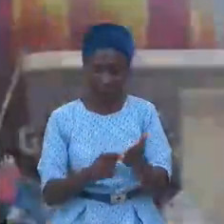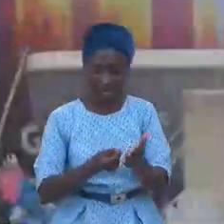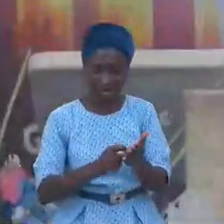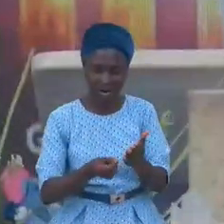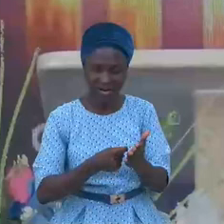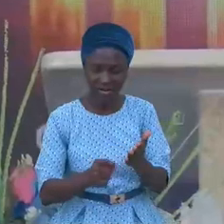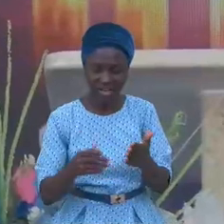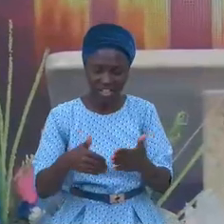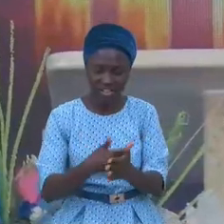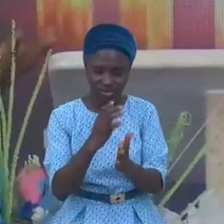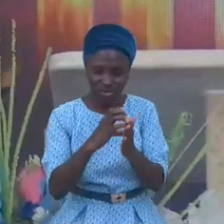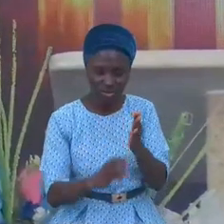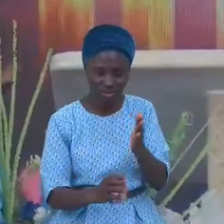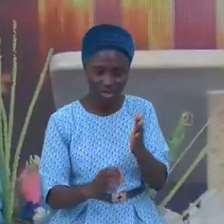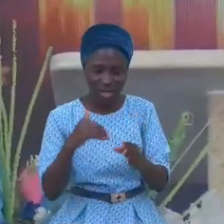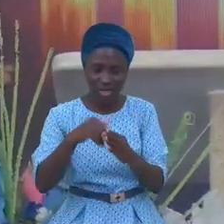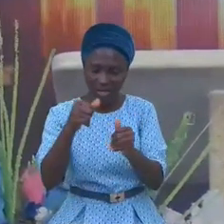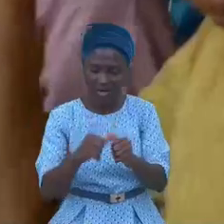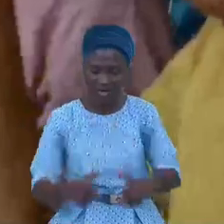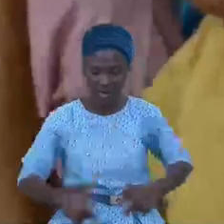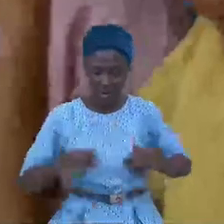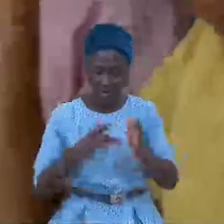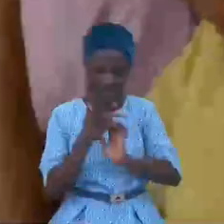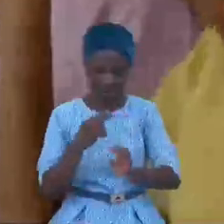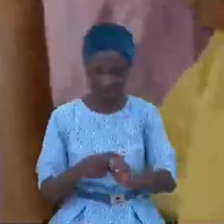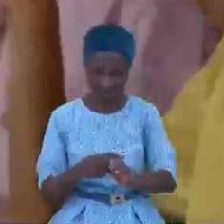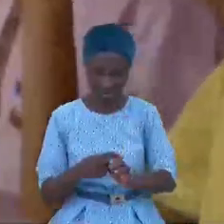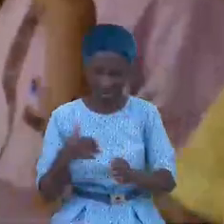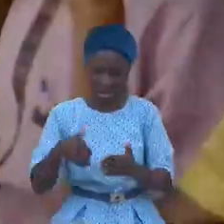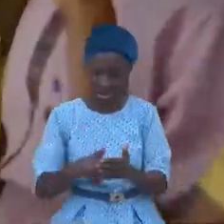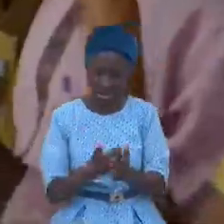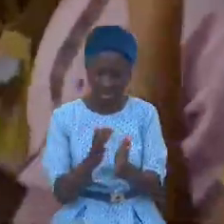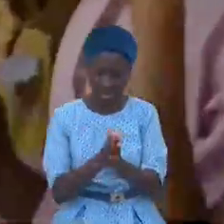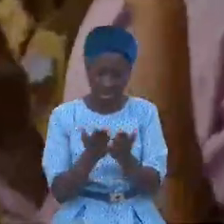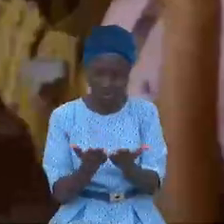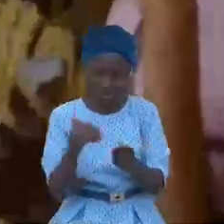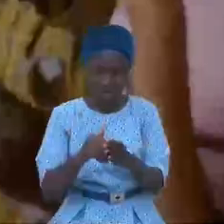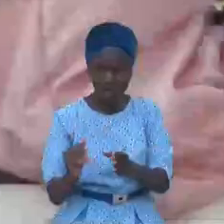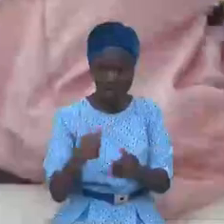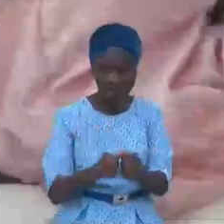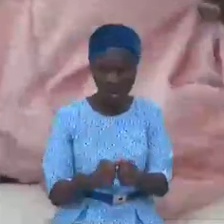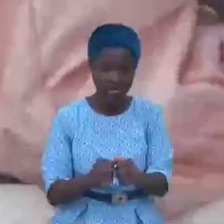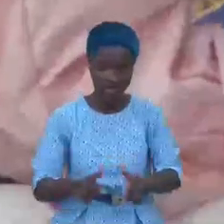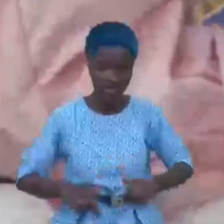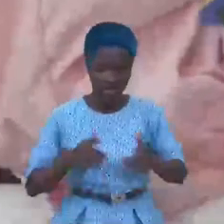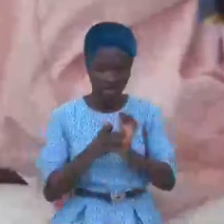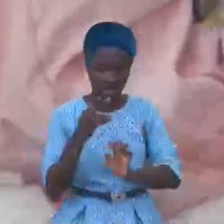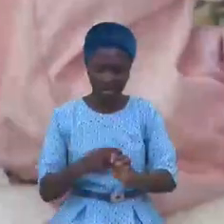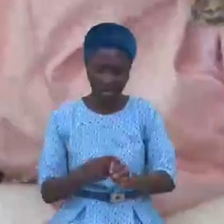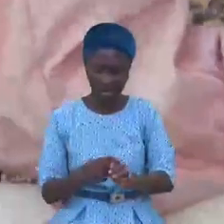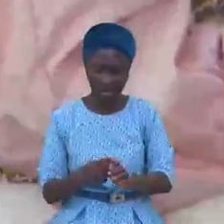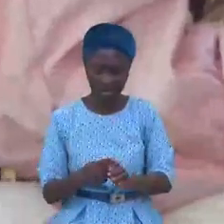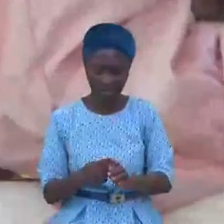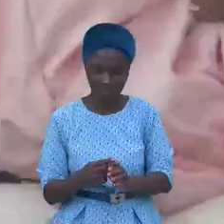Écris un nouveau chapitre dans chaque vie. Un nouveau livre pour chaque vie.